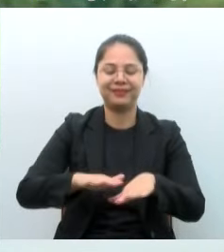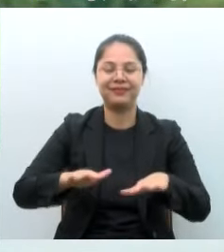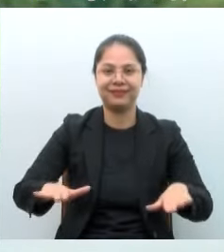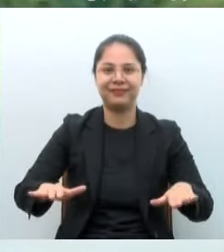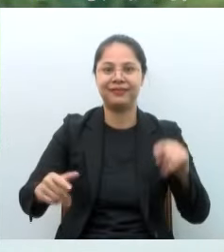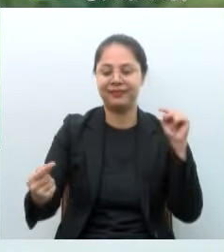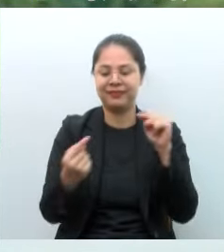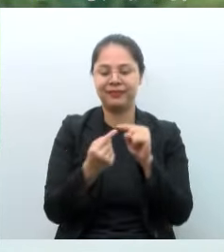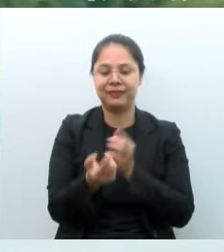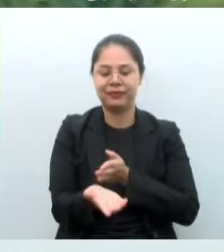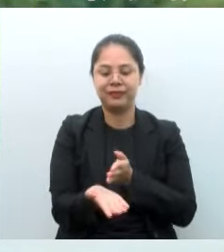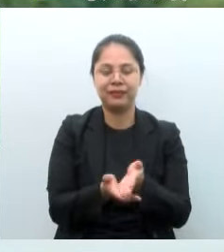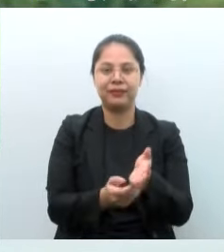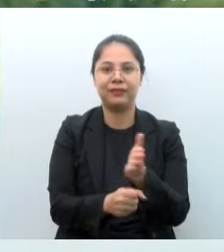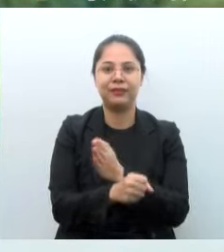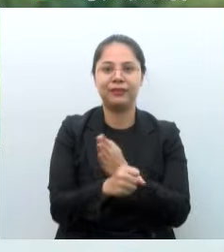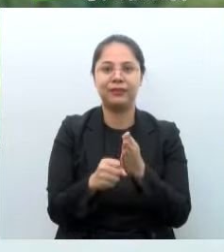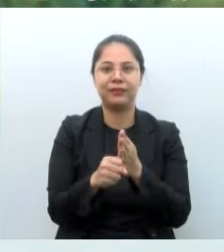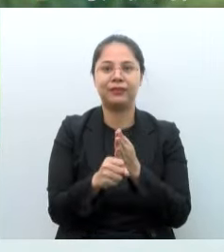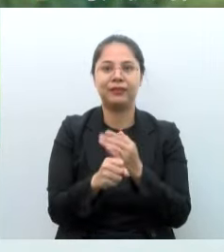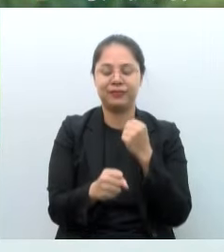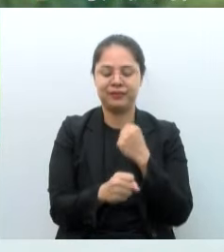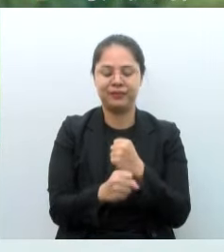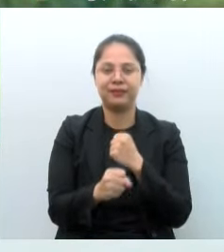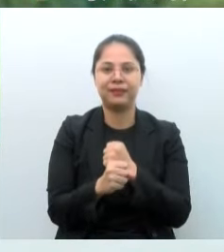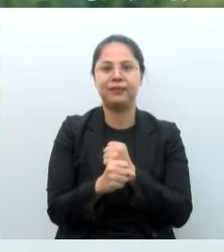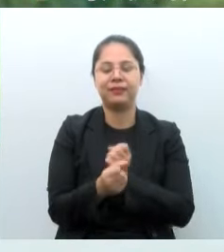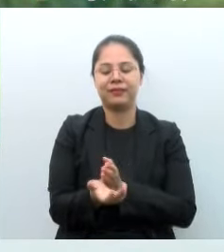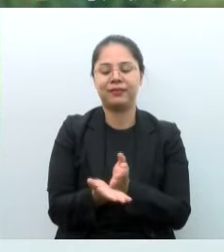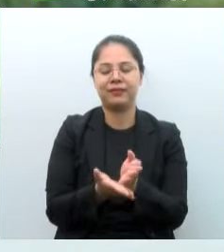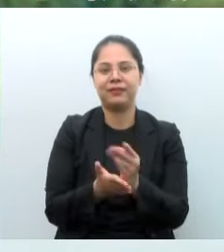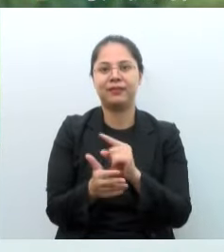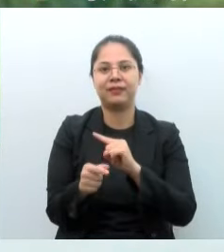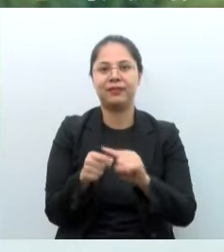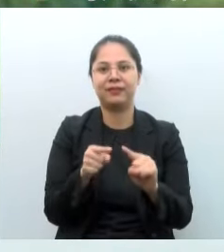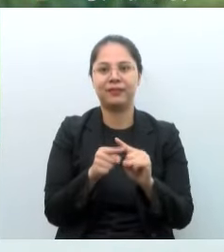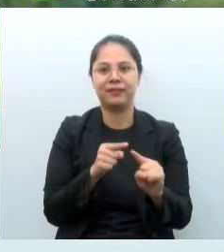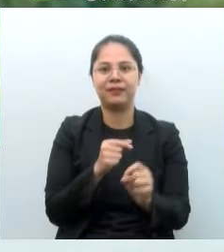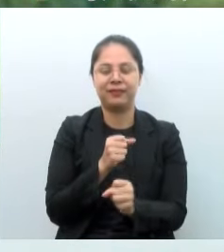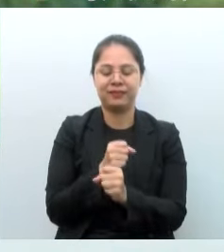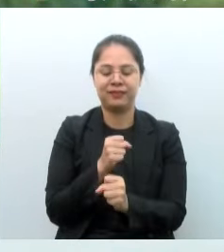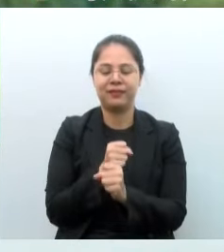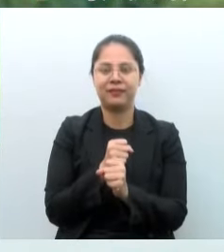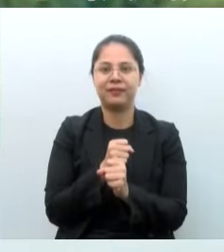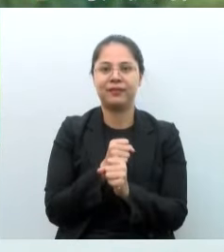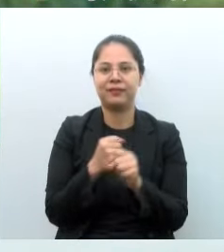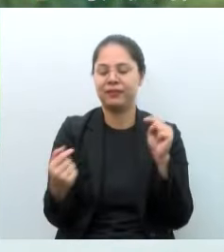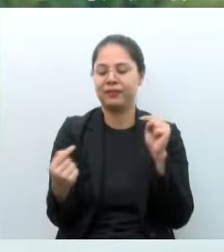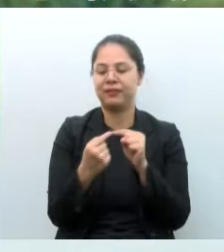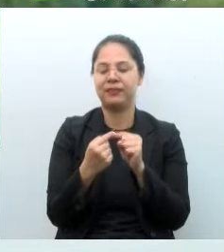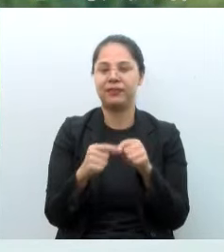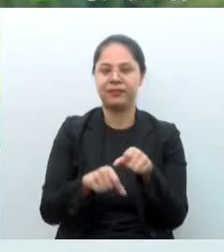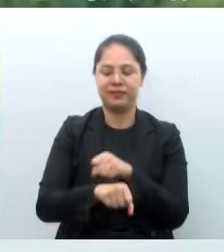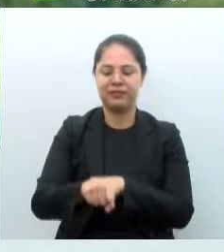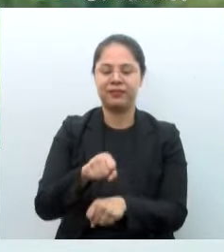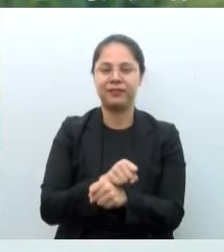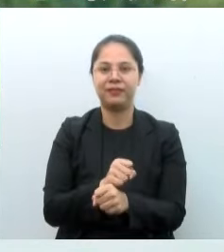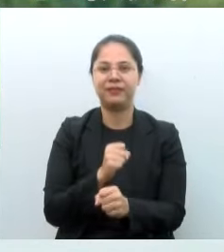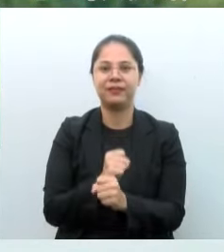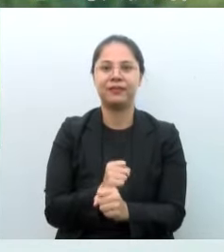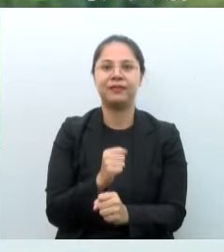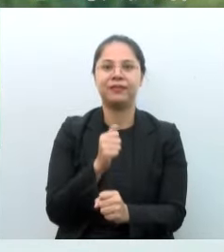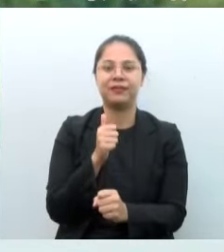รการนั้นนะครับก็มีระบบการสื่อสารมีอิเล็กทรอนิกส์มีอะไรต่างๆที่สามารถที่จะลดภาระในการที่จะปฏิบัติงานได้ดียิ่งขึ้น